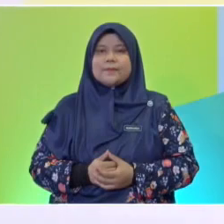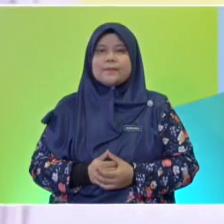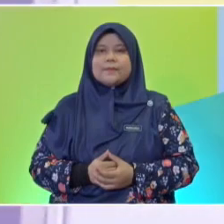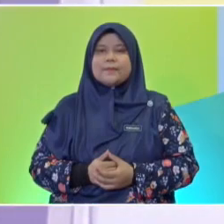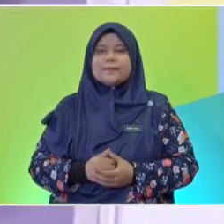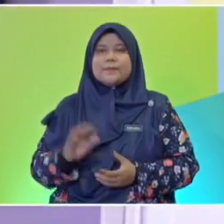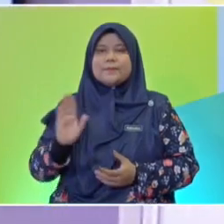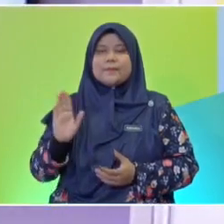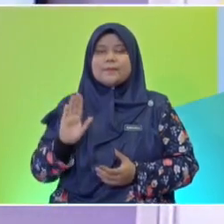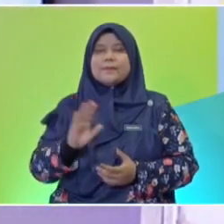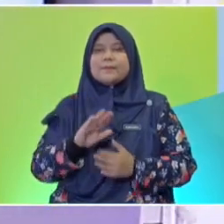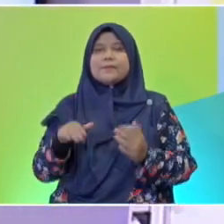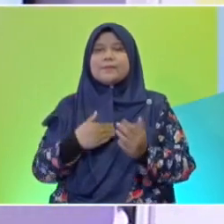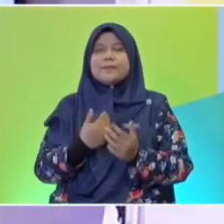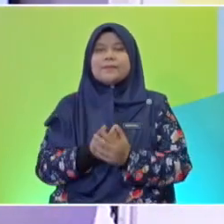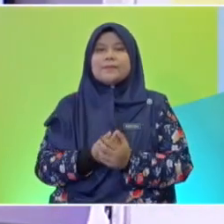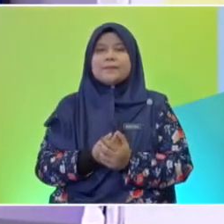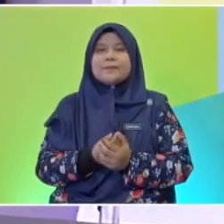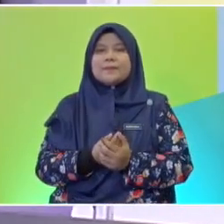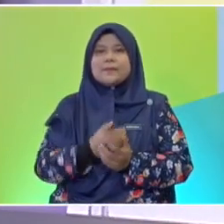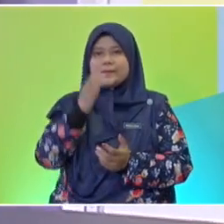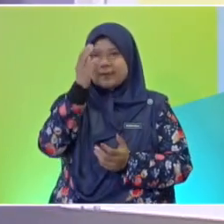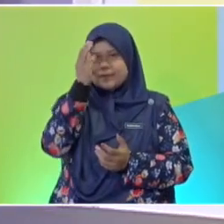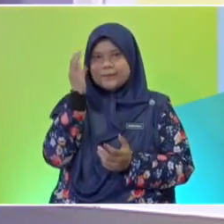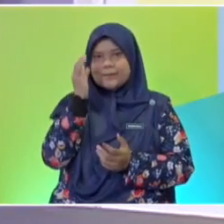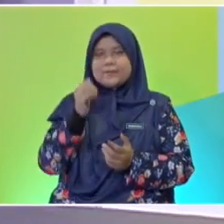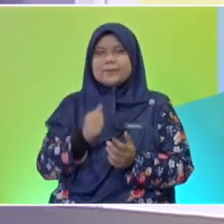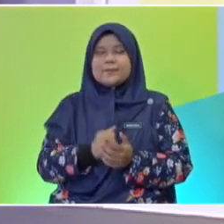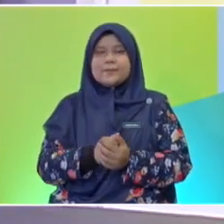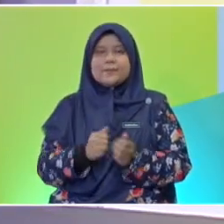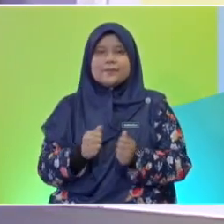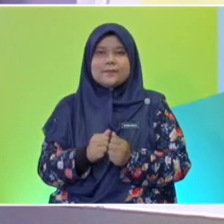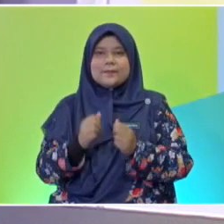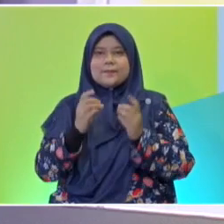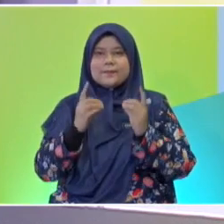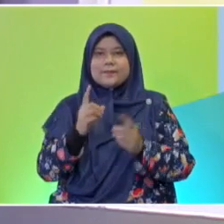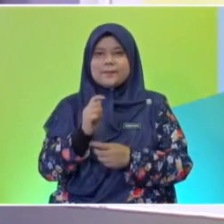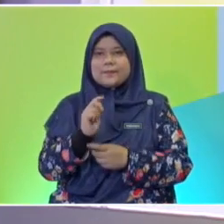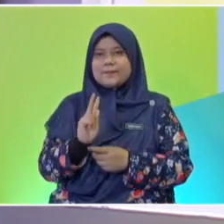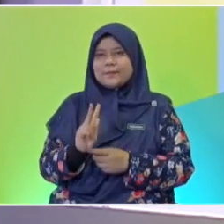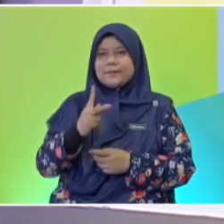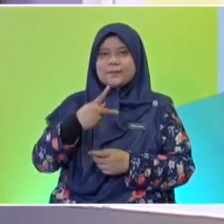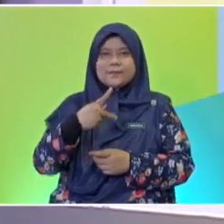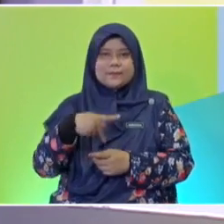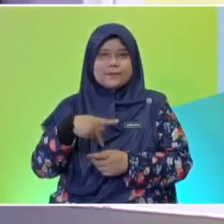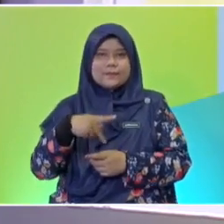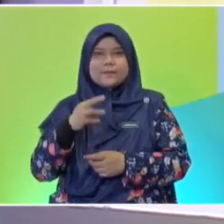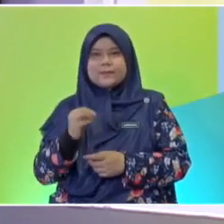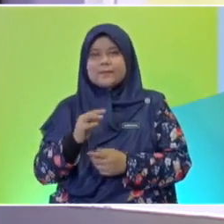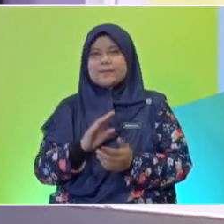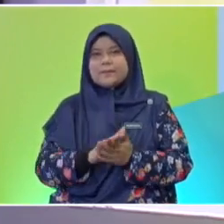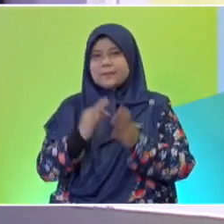Hai semua saya Chris NJ temankan anda di slot menengah rendah di Net TV KPM dan hari ini kita akan fokus pada